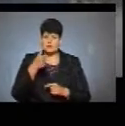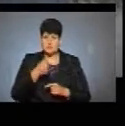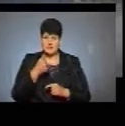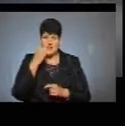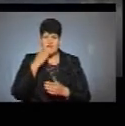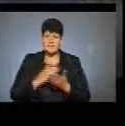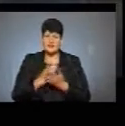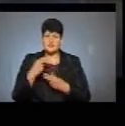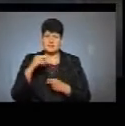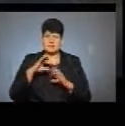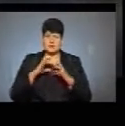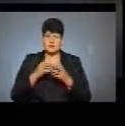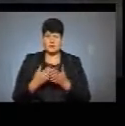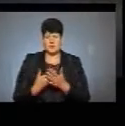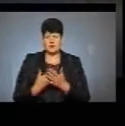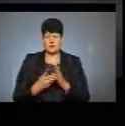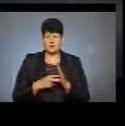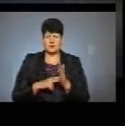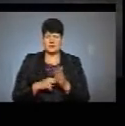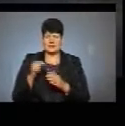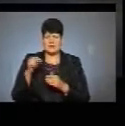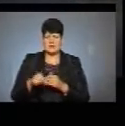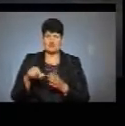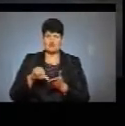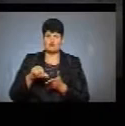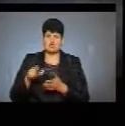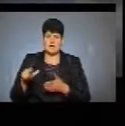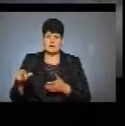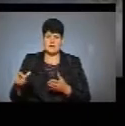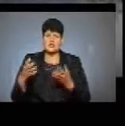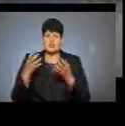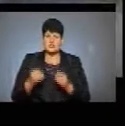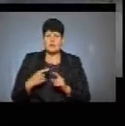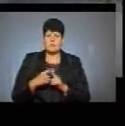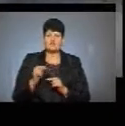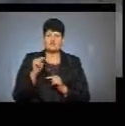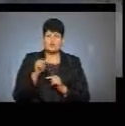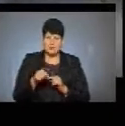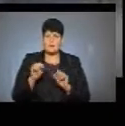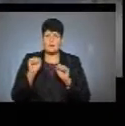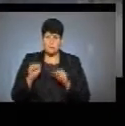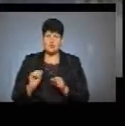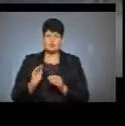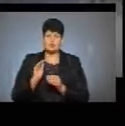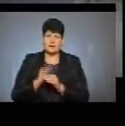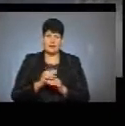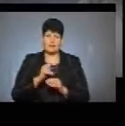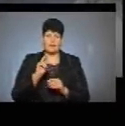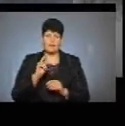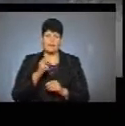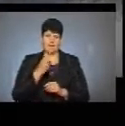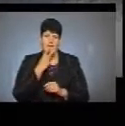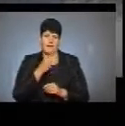чемпіонат світу планується приблизно до 1000 учасників. І ще плюс сюди ж ми можемо додати глядачів.